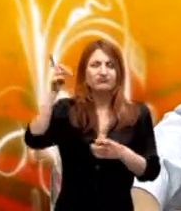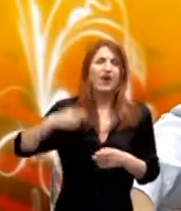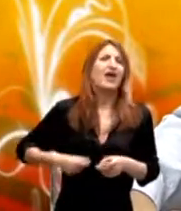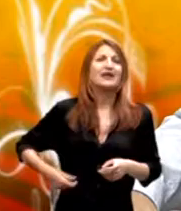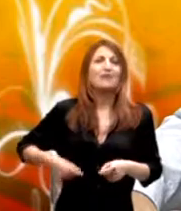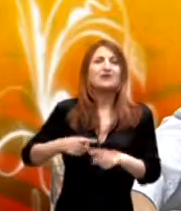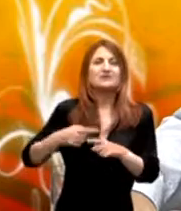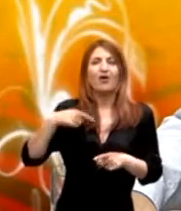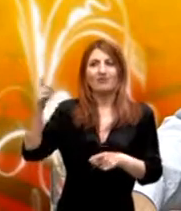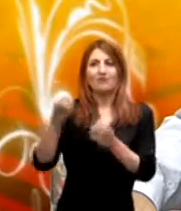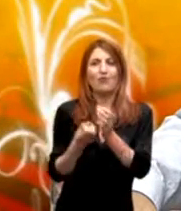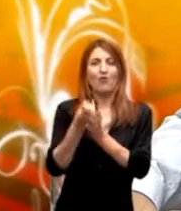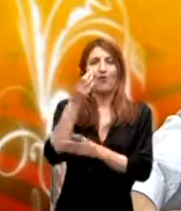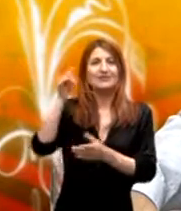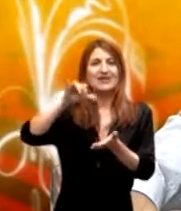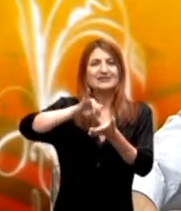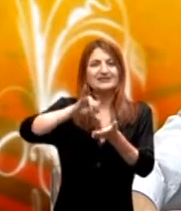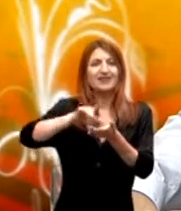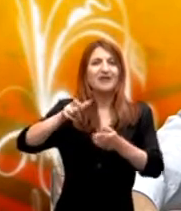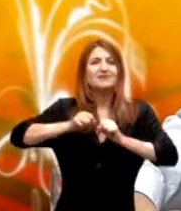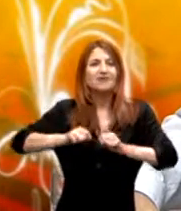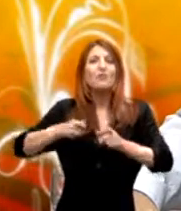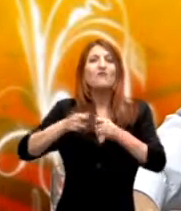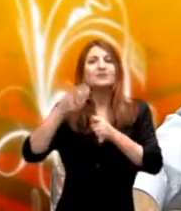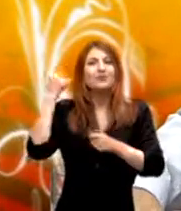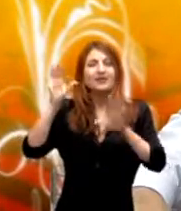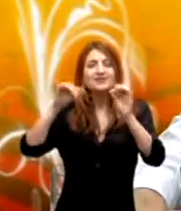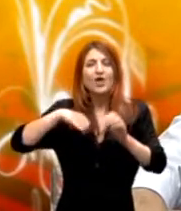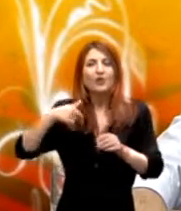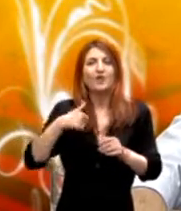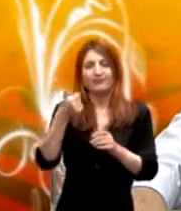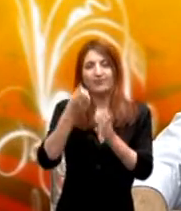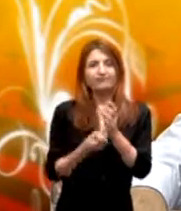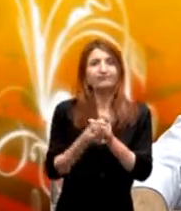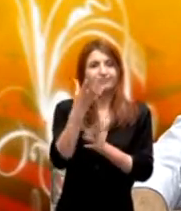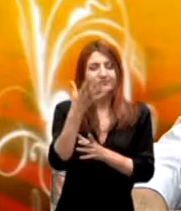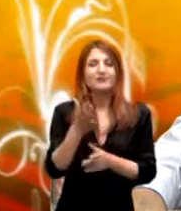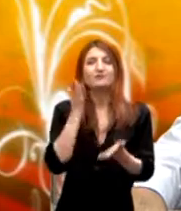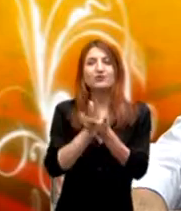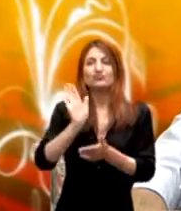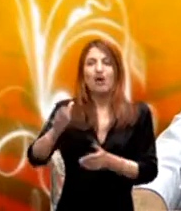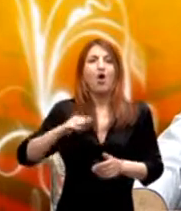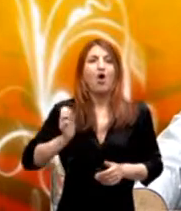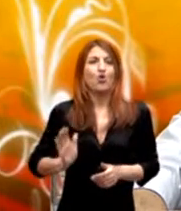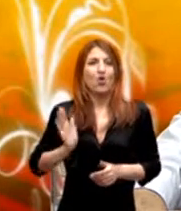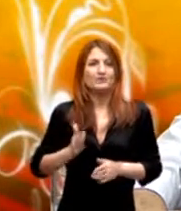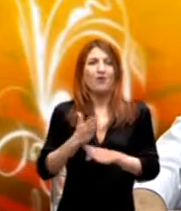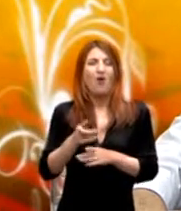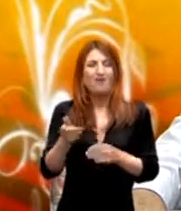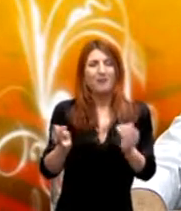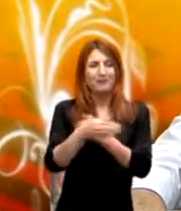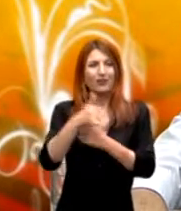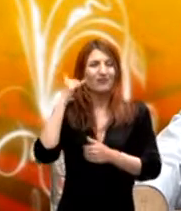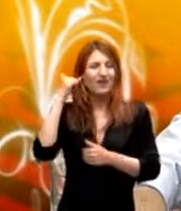tamo sam osnovao te centar za debljinu pred jedno 10 godina i nešto. Pa da onda gospođi konkretno pomognemo. Jer ovako preko